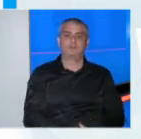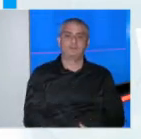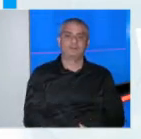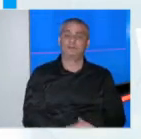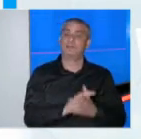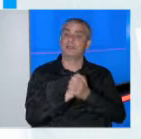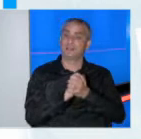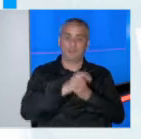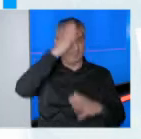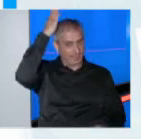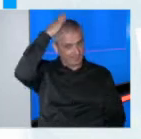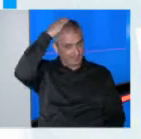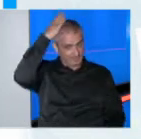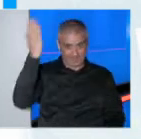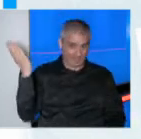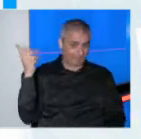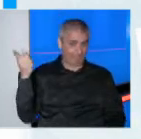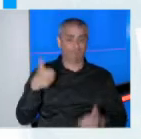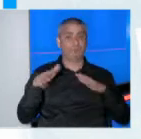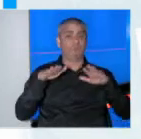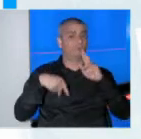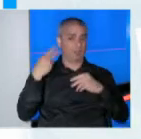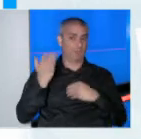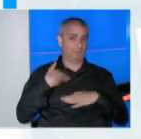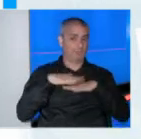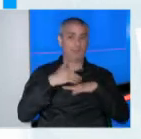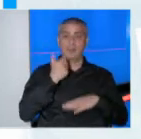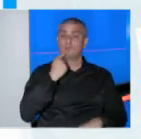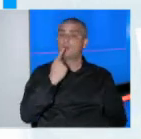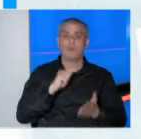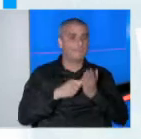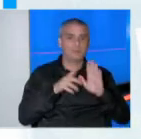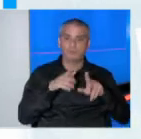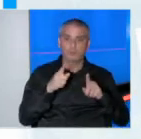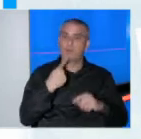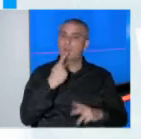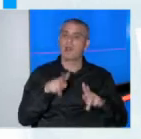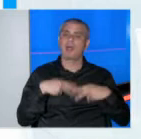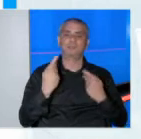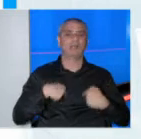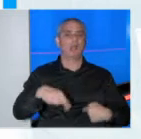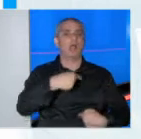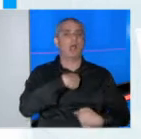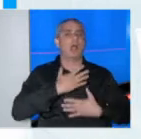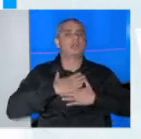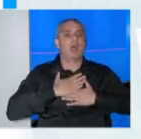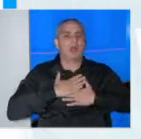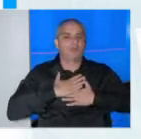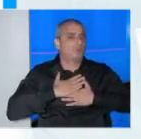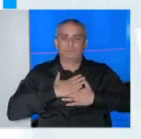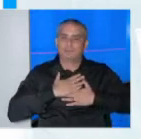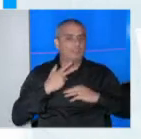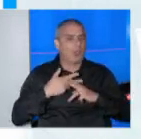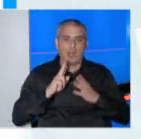באמש, ידידי. הוא אומר, ידידי נפתלי בנט, ראש הממשלה המיועד, הגדיר אתמול מטרה לממשלה. הוא אמר, להחזיר את